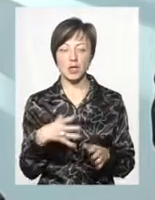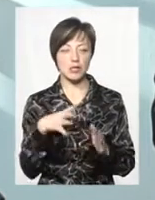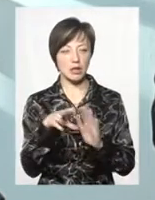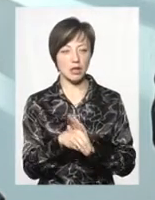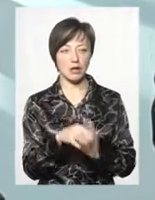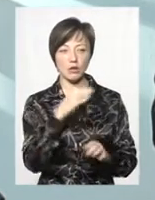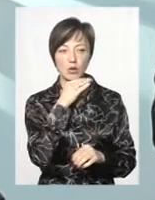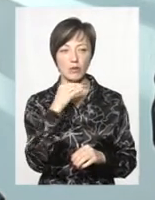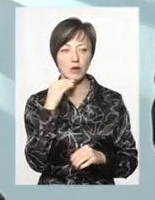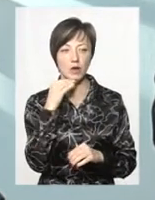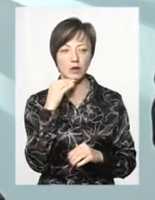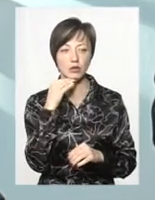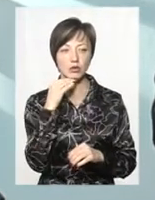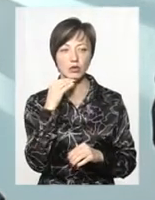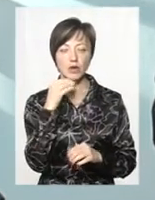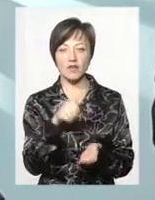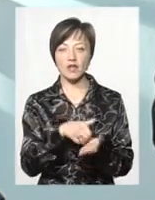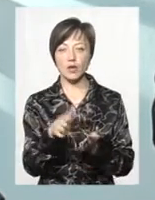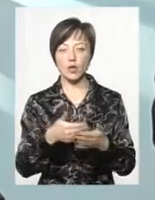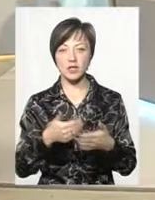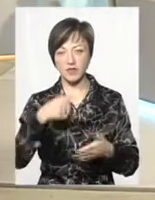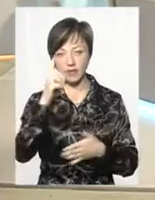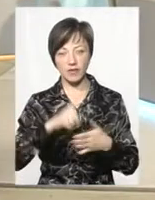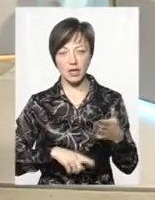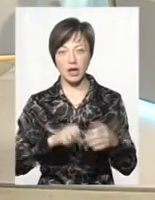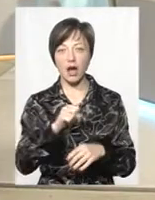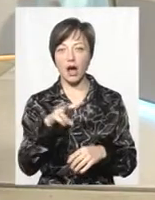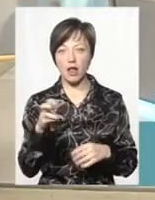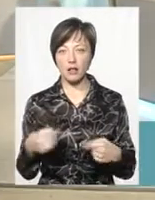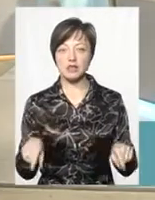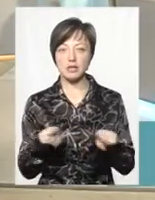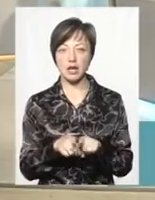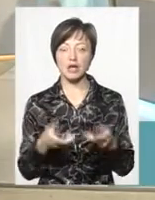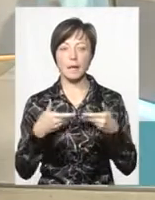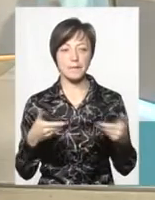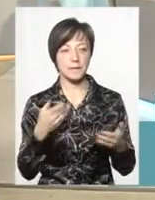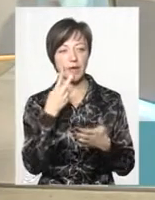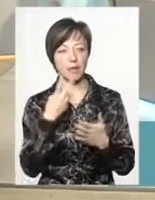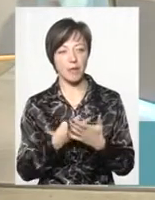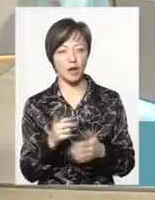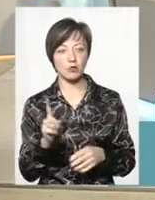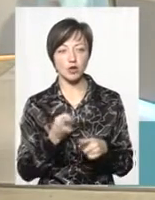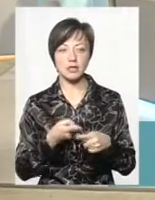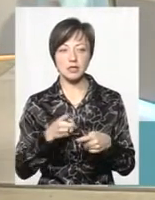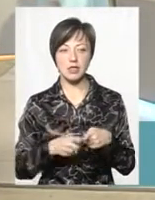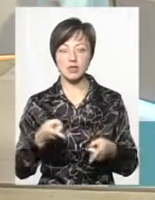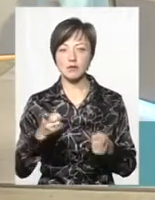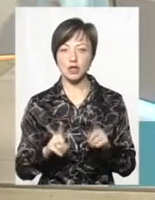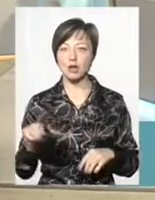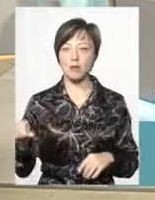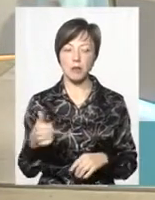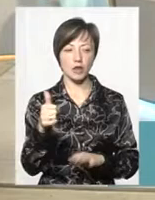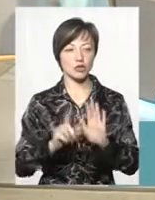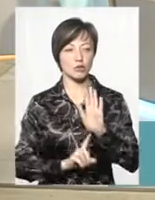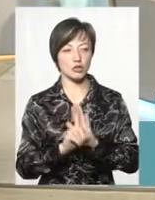багато відреклось від віри. Але все-таки ми бачимо, що це, звичайно, перший